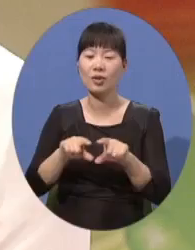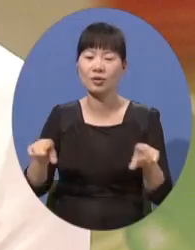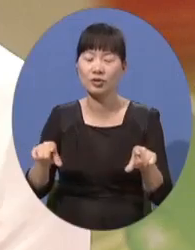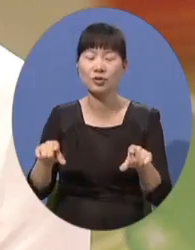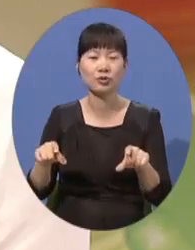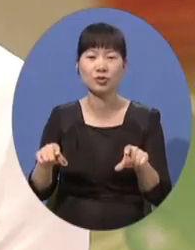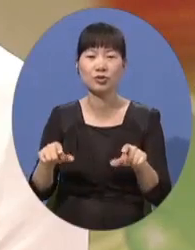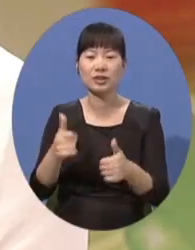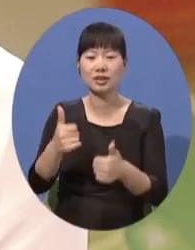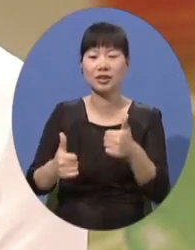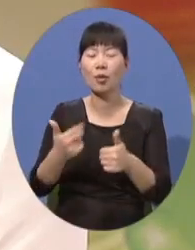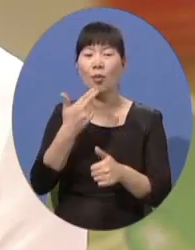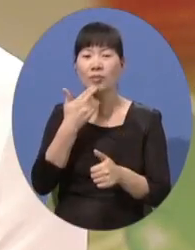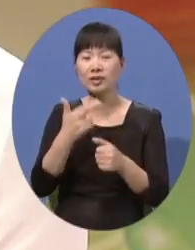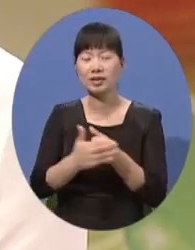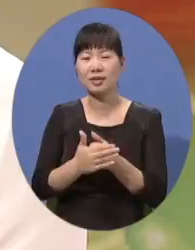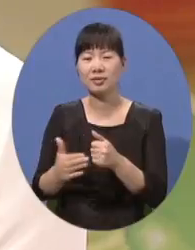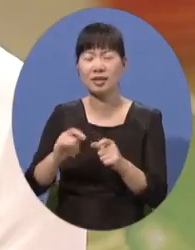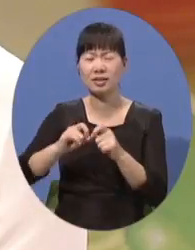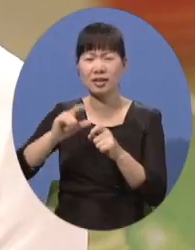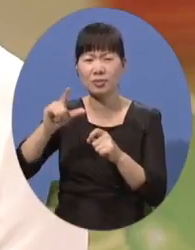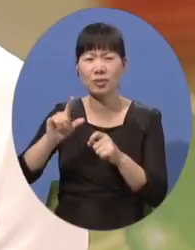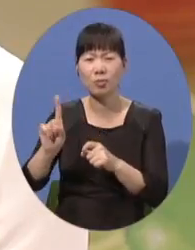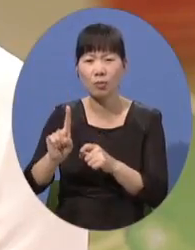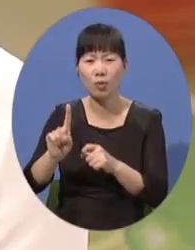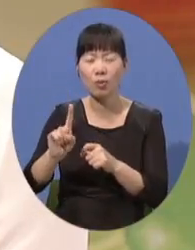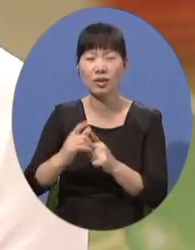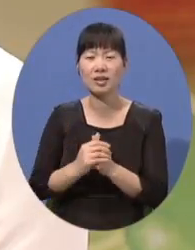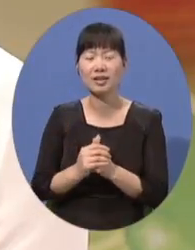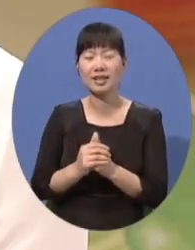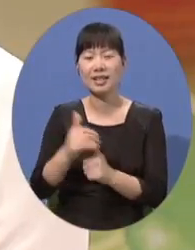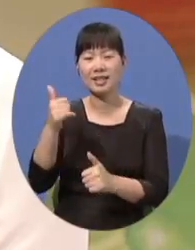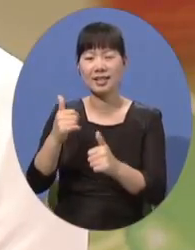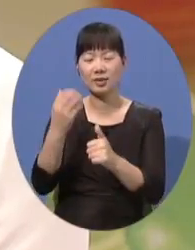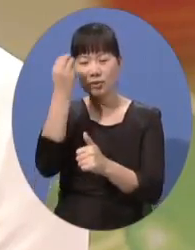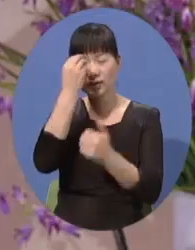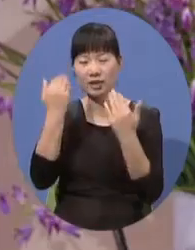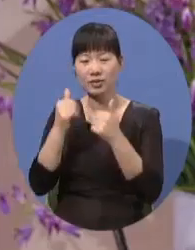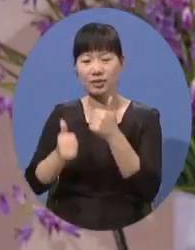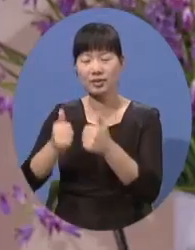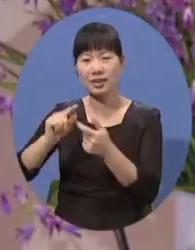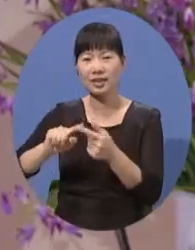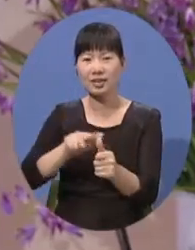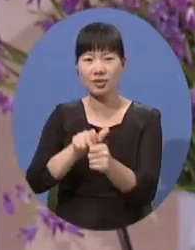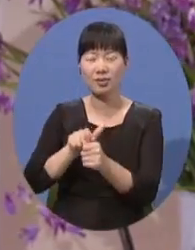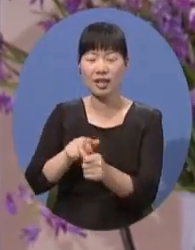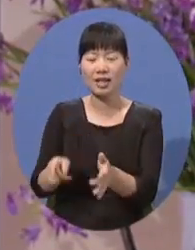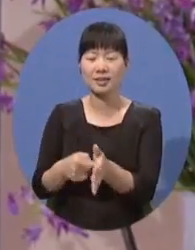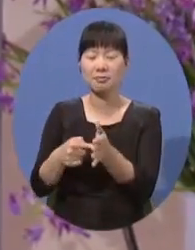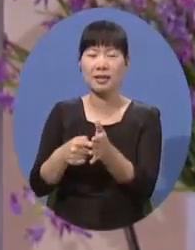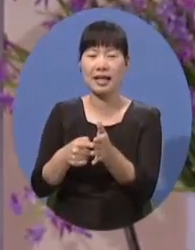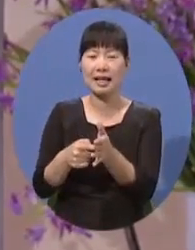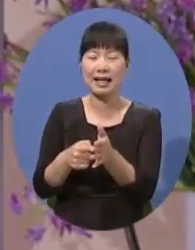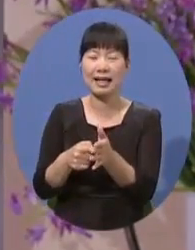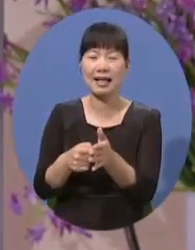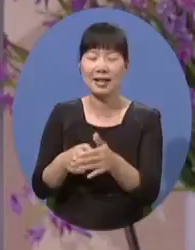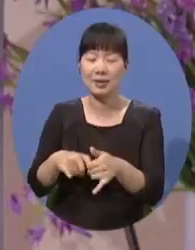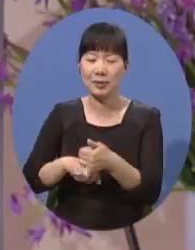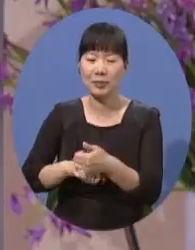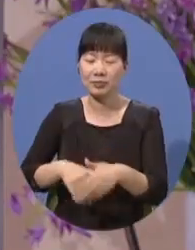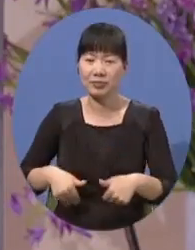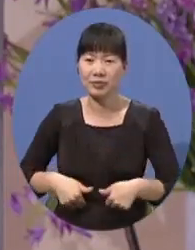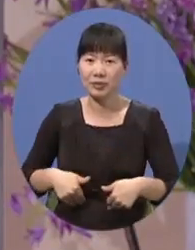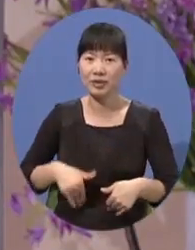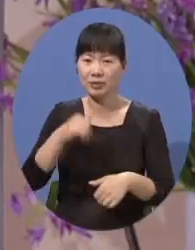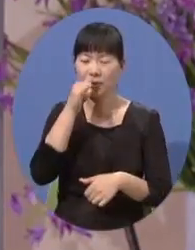곳이라서, 네. 이제 고입 그거에 대한 이제 입시에 대한 그 정보가 되게 시급했는데, 네. 그리고